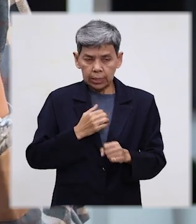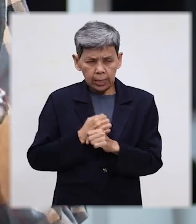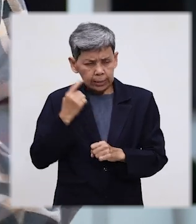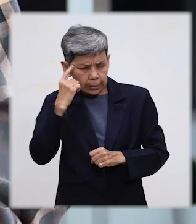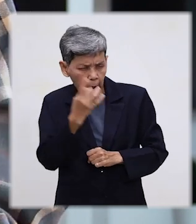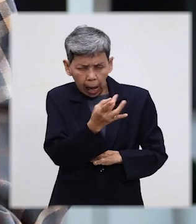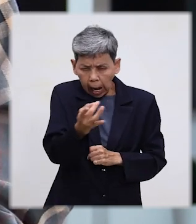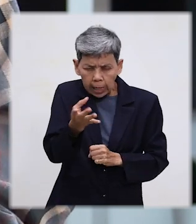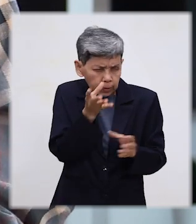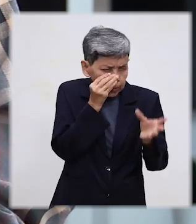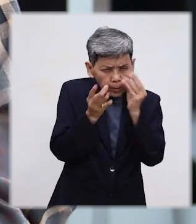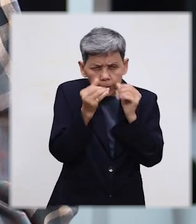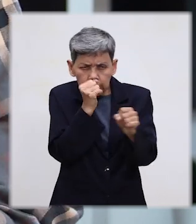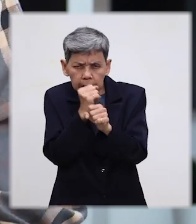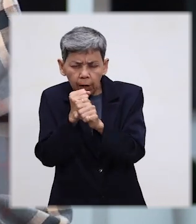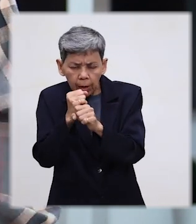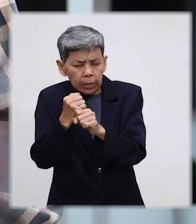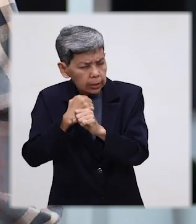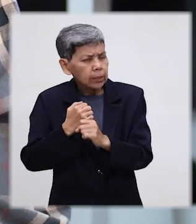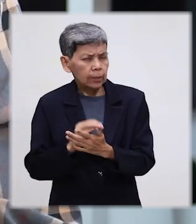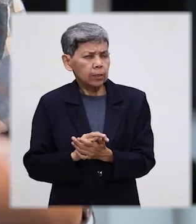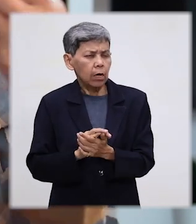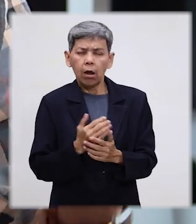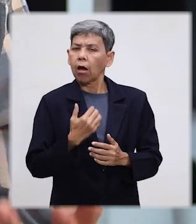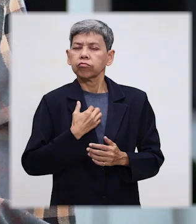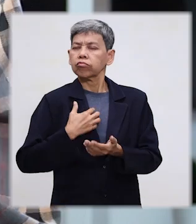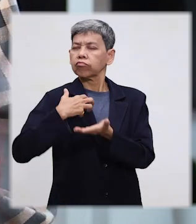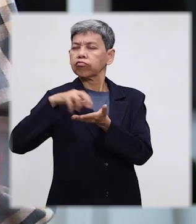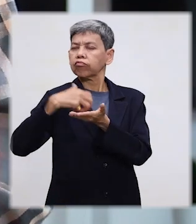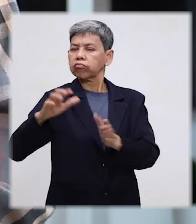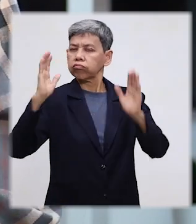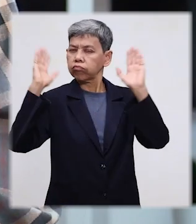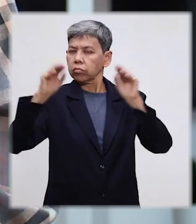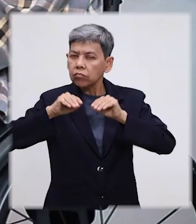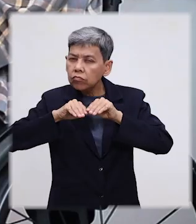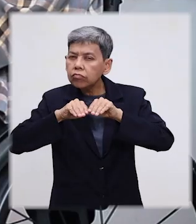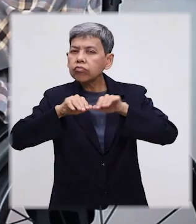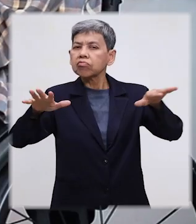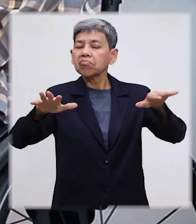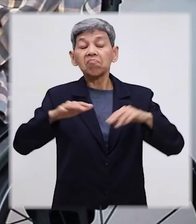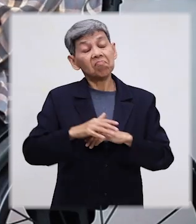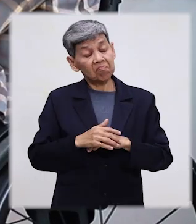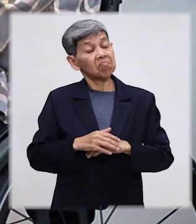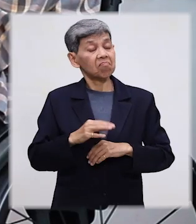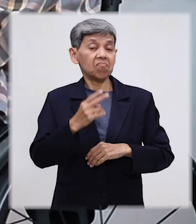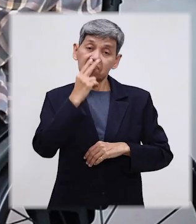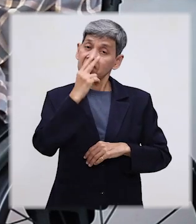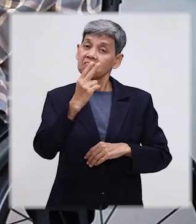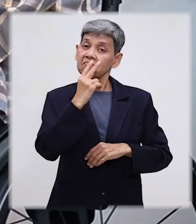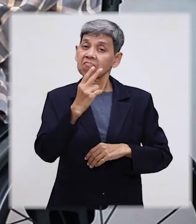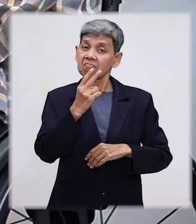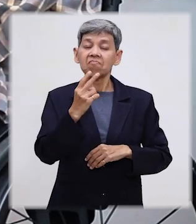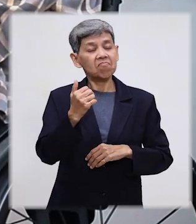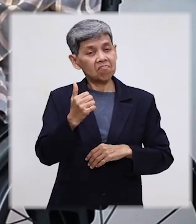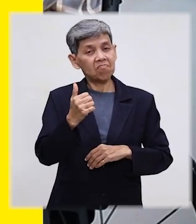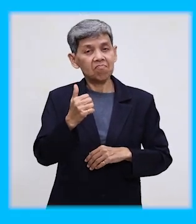ค้นคว้าหาข้อมูลตรงเรื่องราวตรงนี้ได้เนี่ยสิ่งที่เราจะนำเสนอเนี่ยมันน่าจะส่งถึง